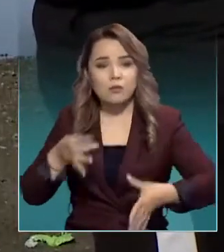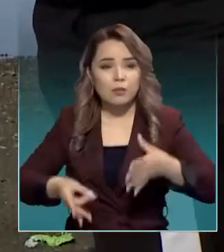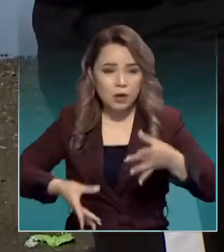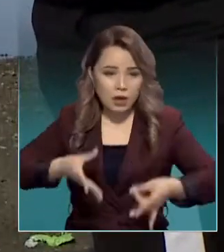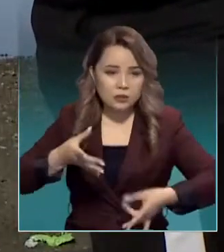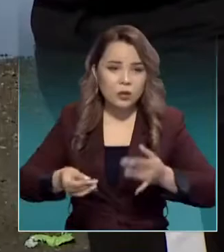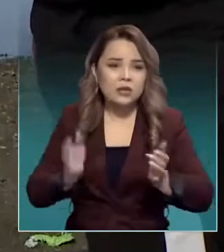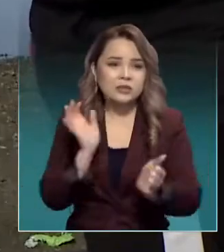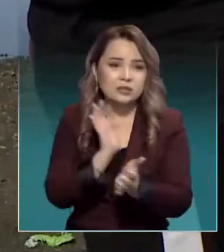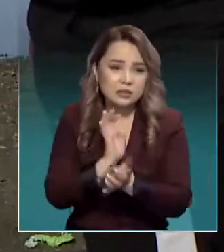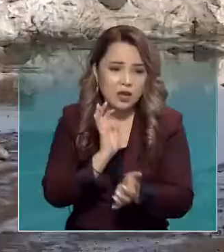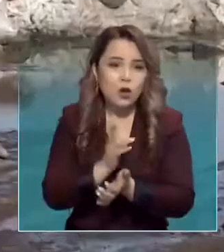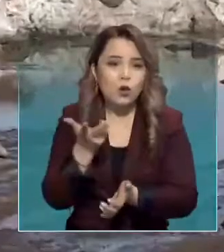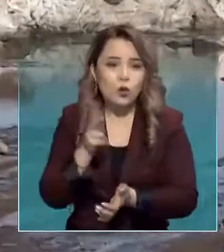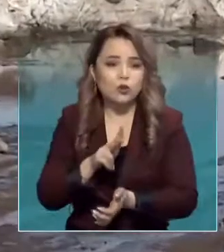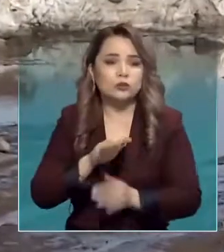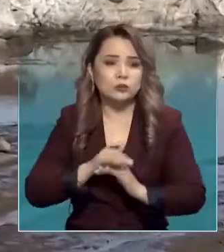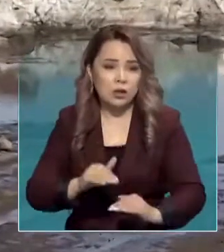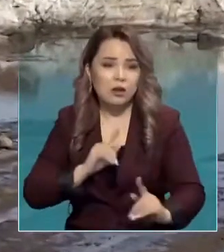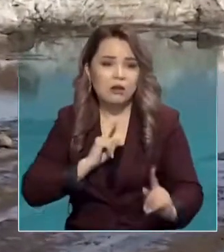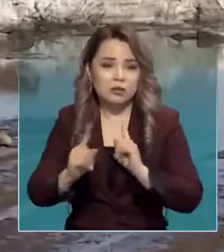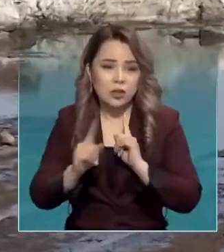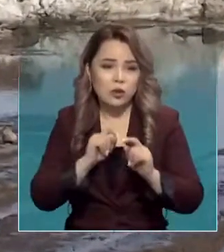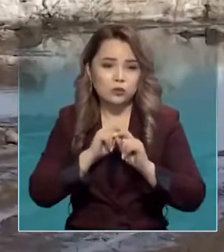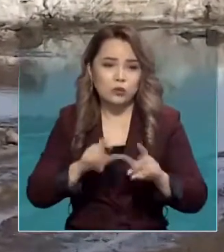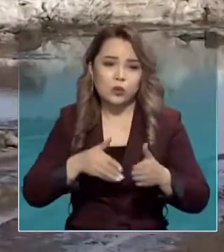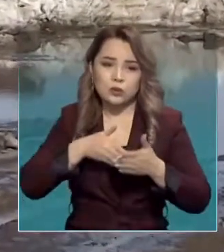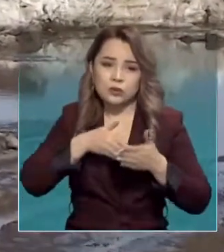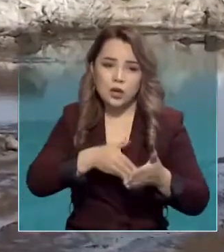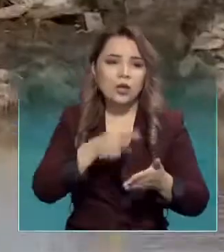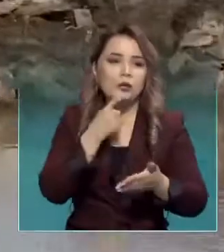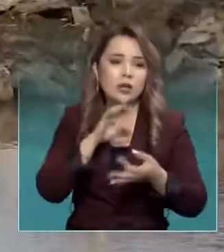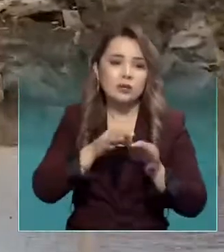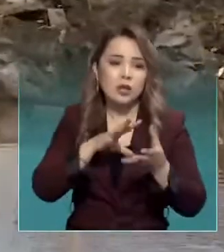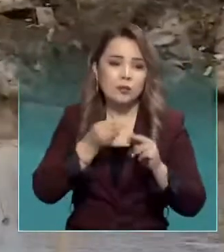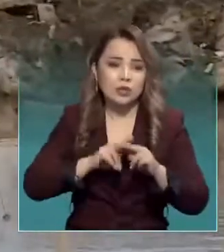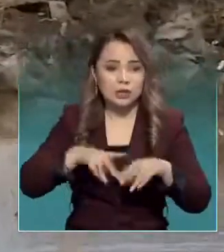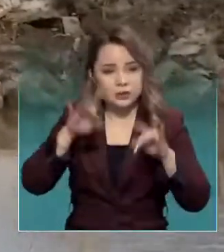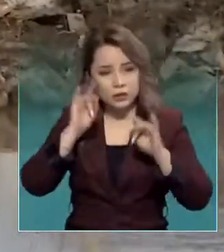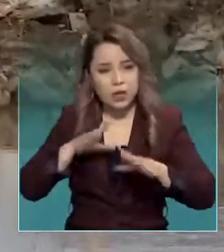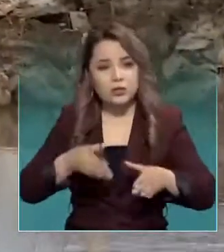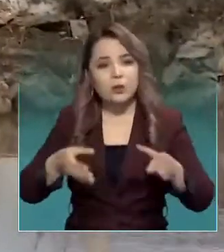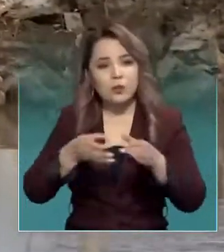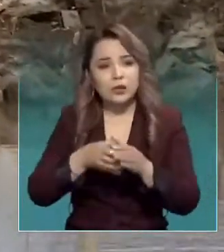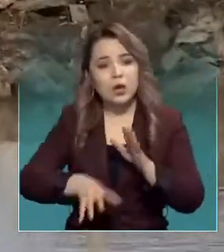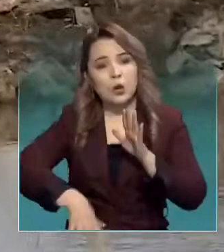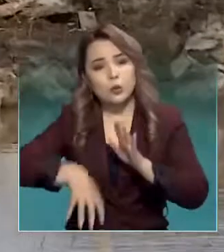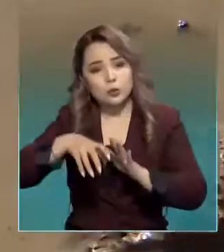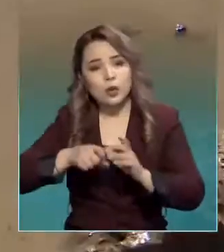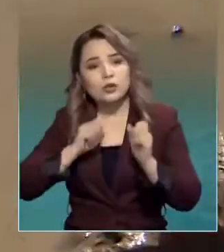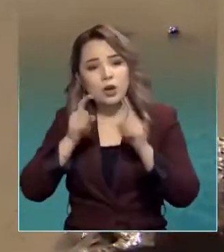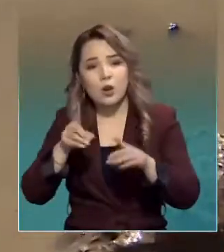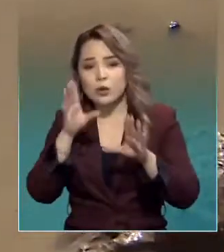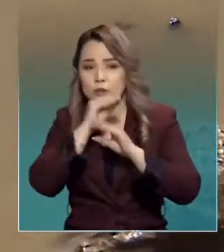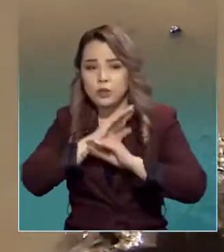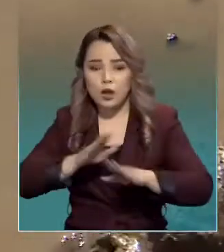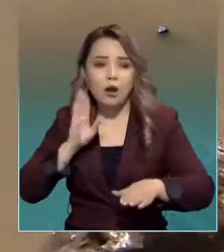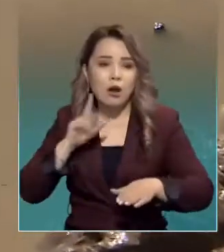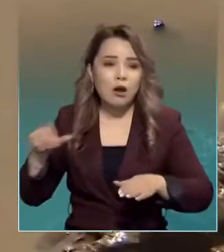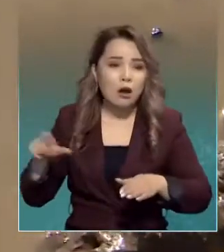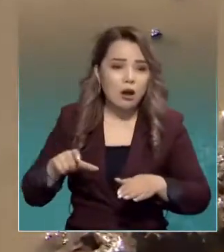мен үш балам бар, үшеуі. Төтенше жағдай департаментінің қызметкерлері су сору жұмыстарына кіріскен, алайда үлгірер емес. Ағын